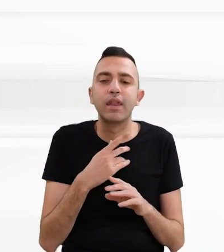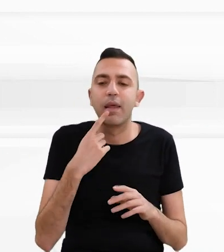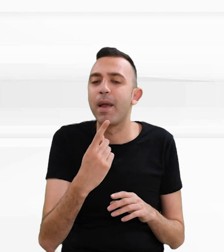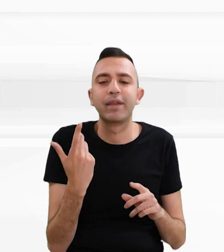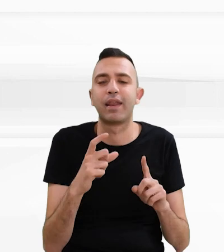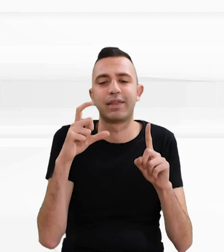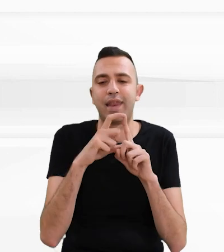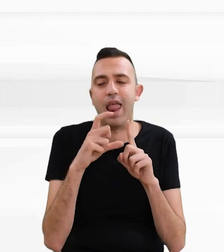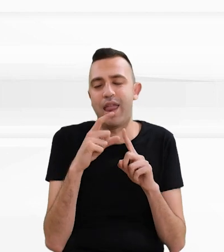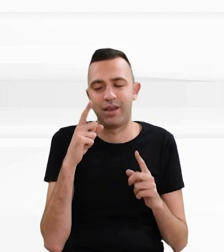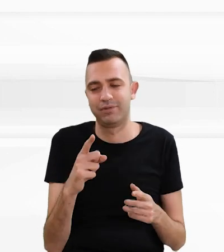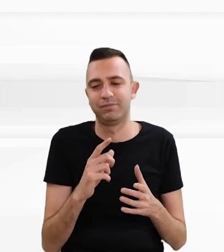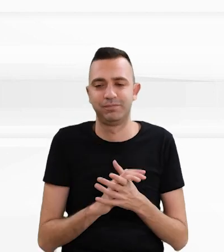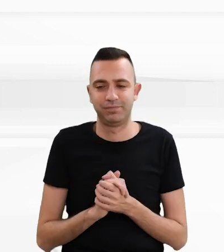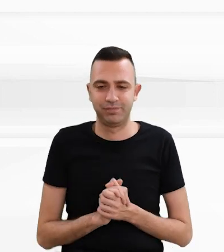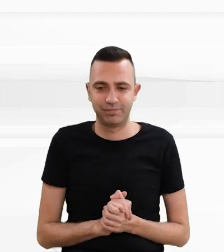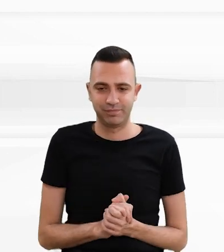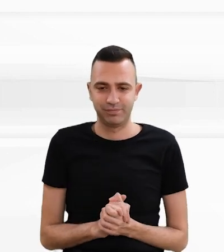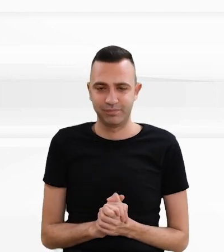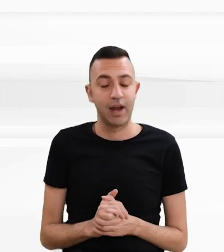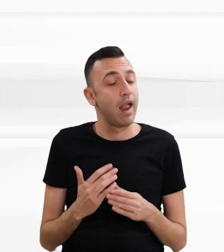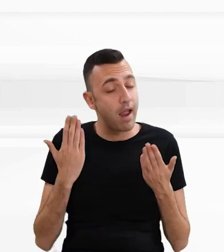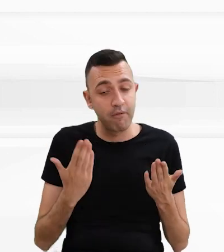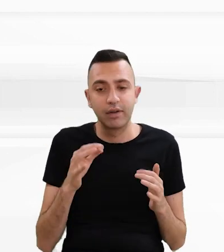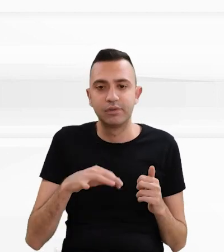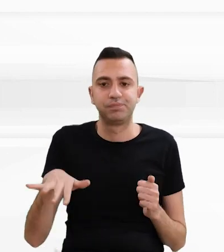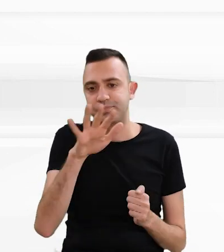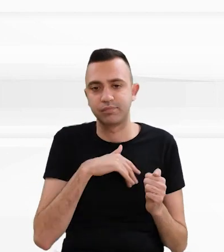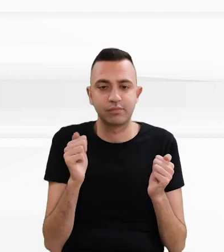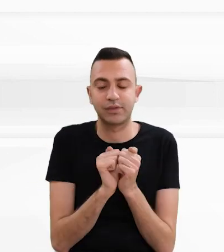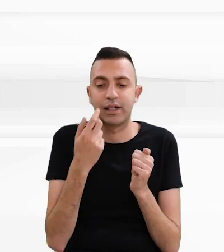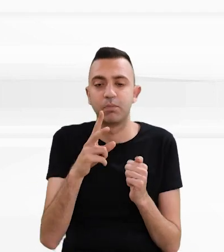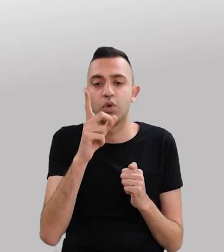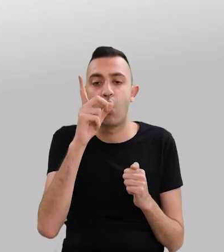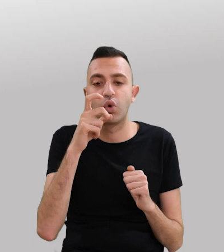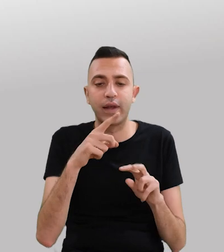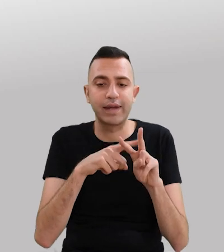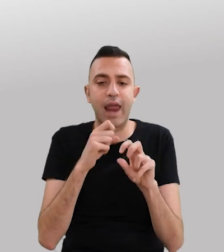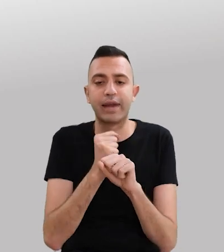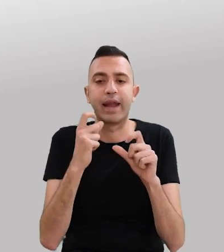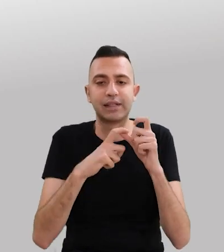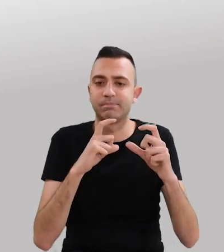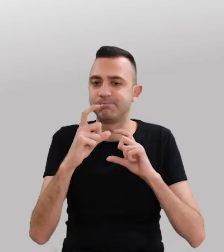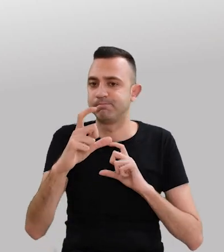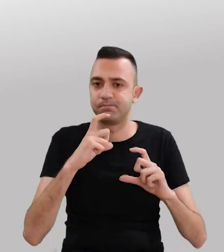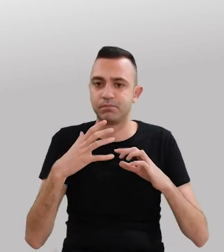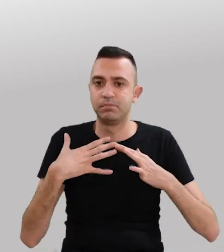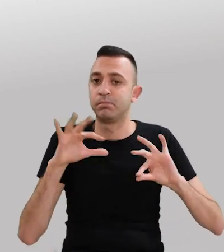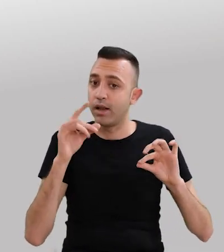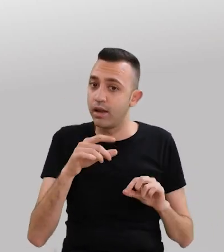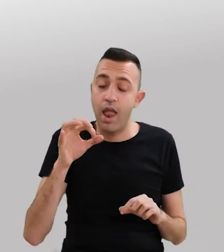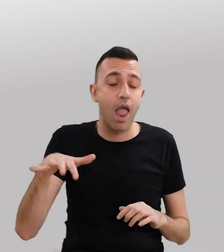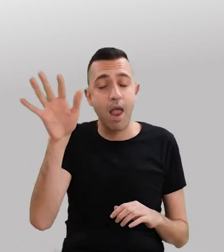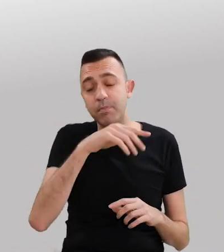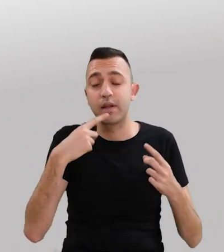TL'den cevabım 900 TL yapmalı Yani doğru seçeneğimiz de seçeneği değerli gençler Evet sizlerle 2019